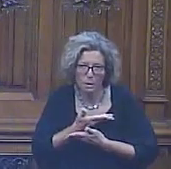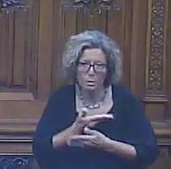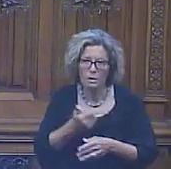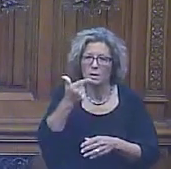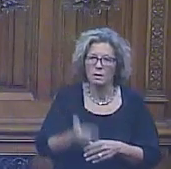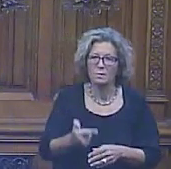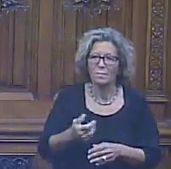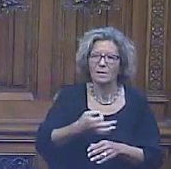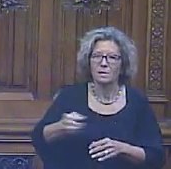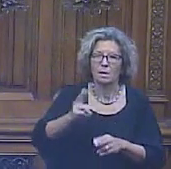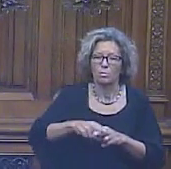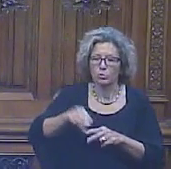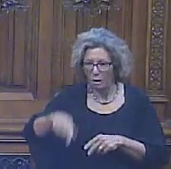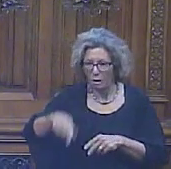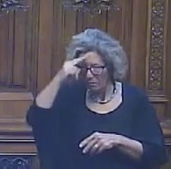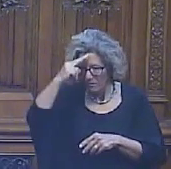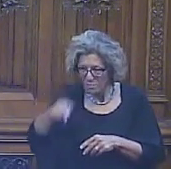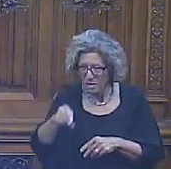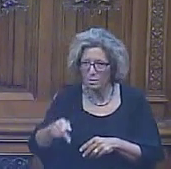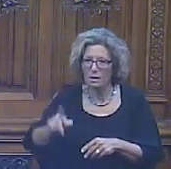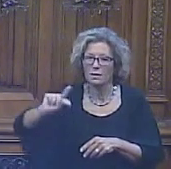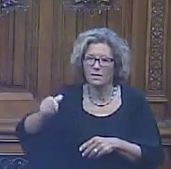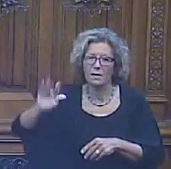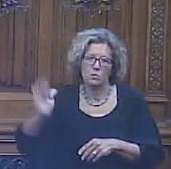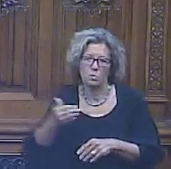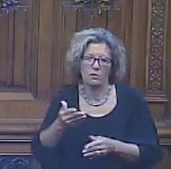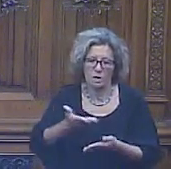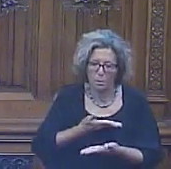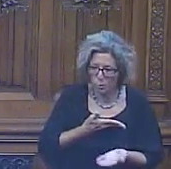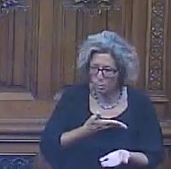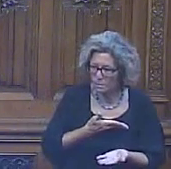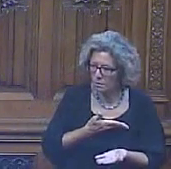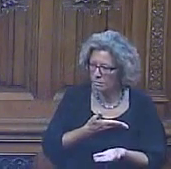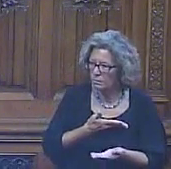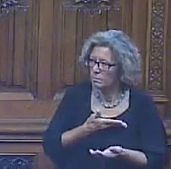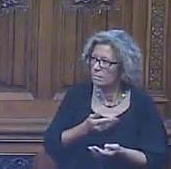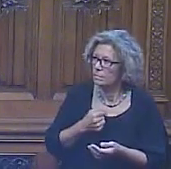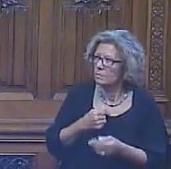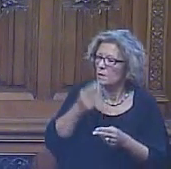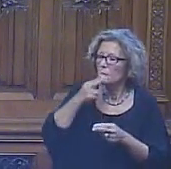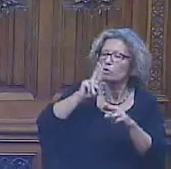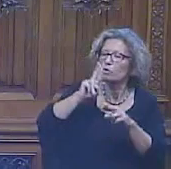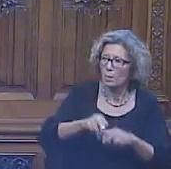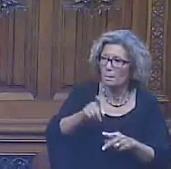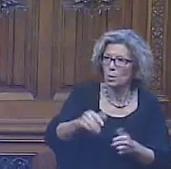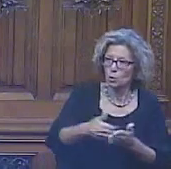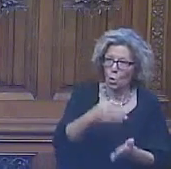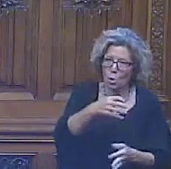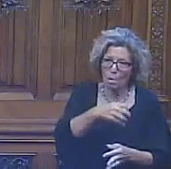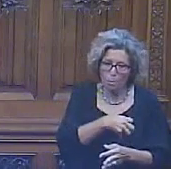in 20 Tagen hier in Wien die zweite bekommen. Und eines verspreche ich Ihnen, mit dem neuen Bürgermeister Heinz-Christian